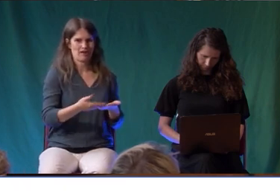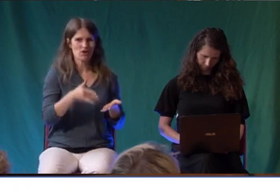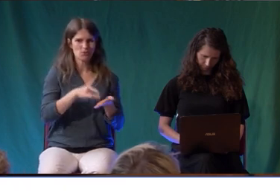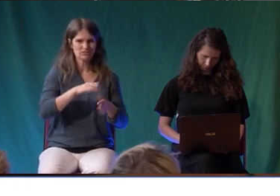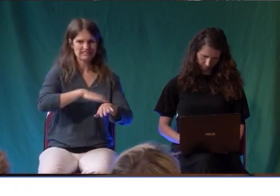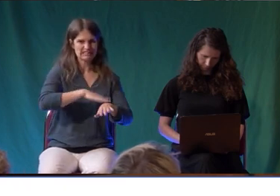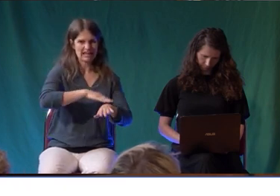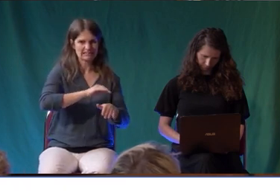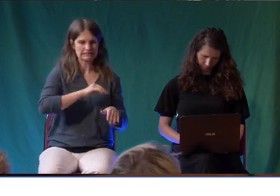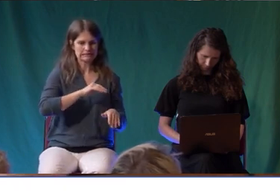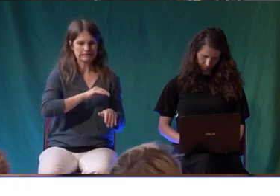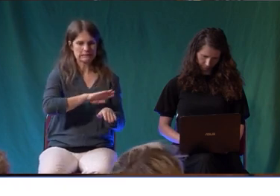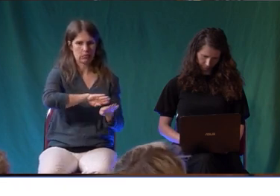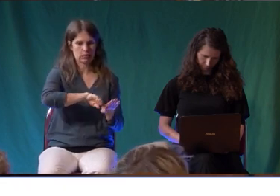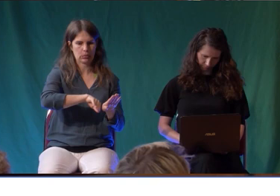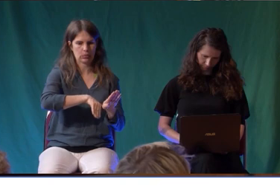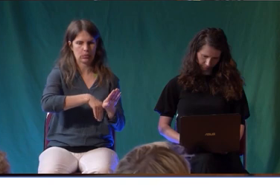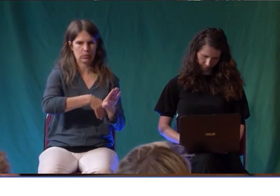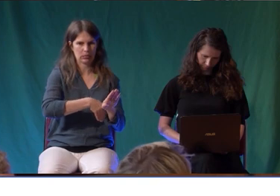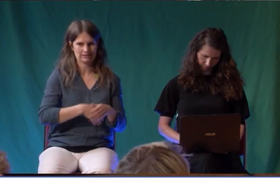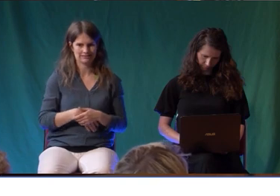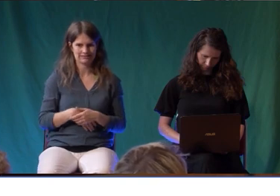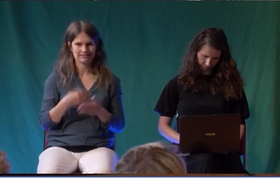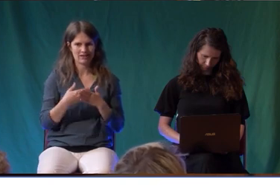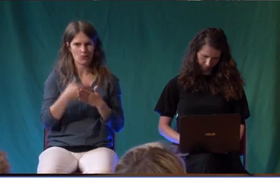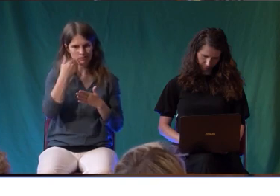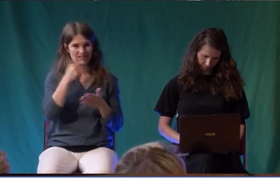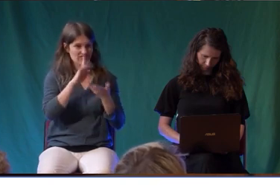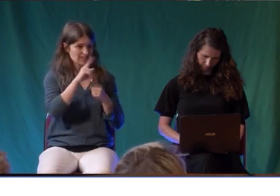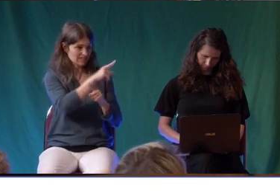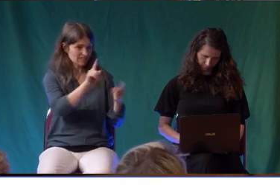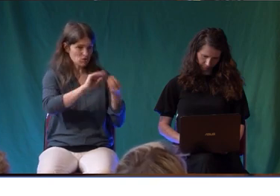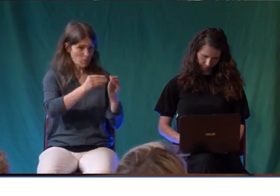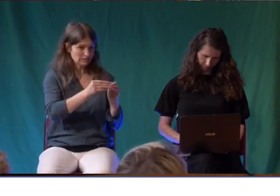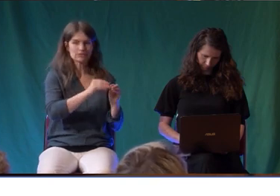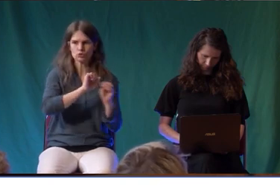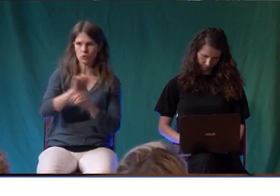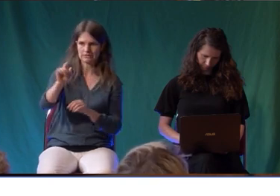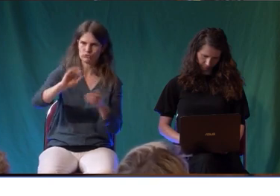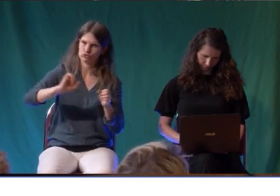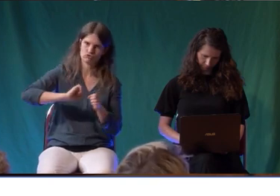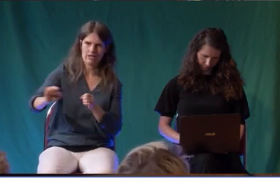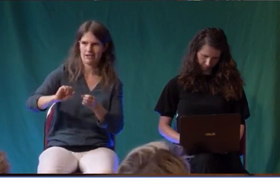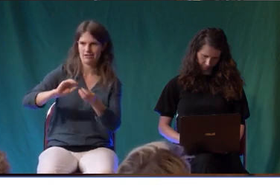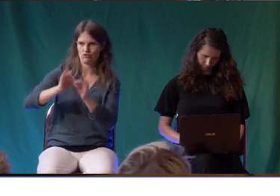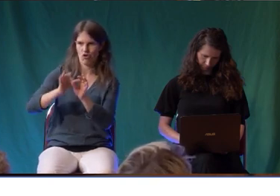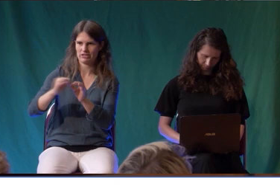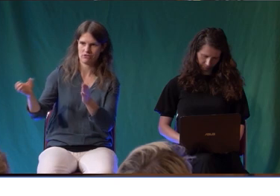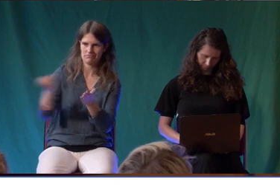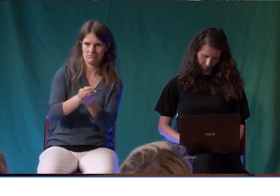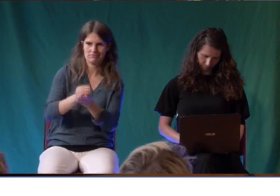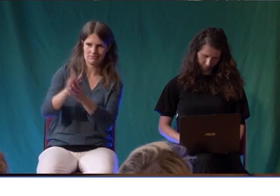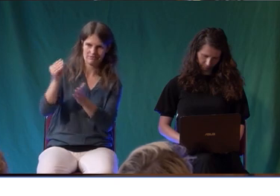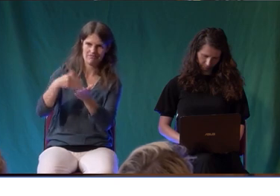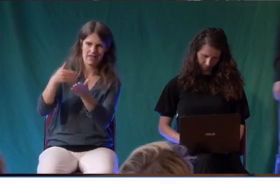halbes Stündchen hinterher hängen aber wenn es zu kompliziert wird dann werden unsere beiden Dolmetscherinnen auf jeden Fall eingreifen